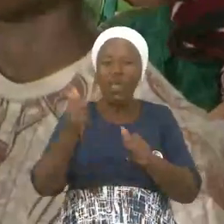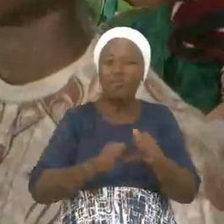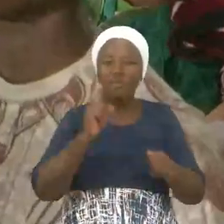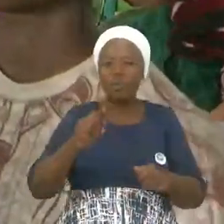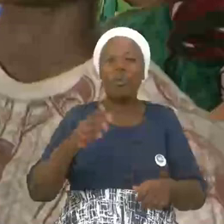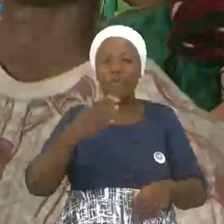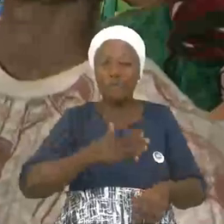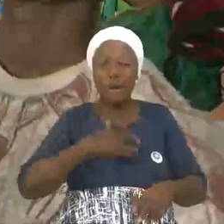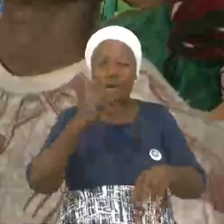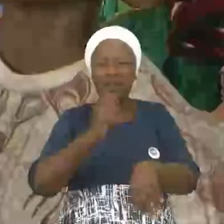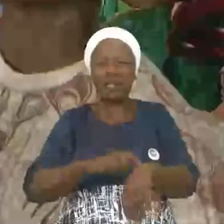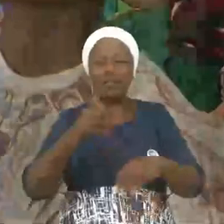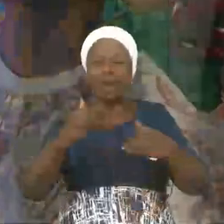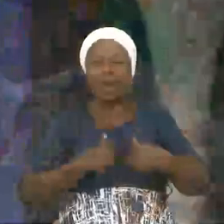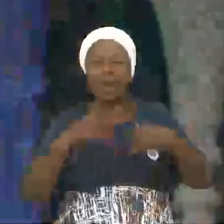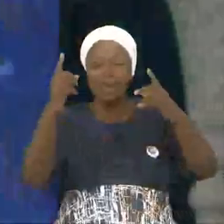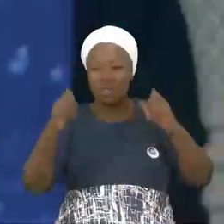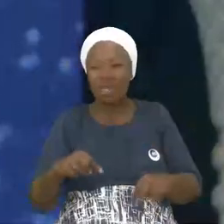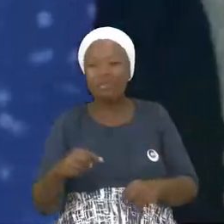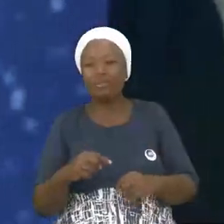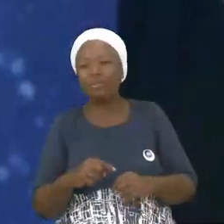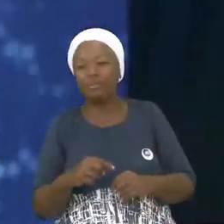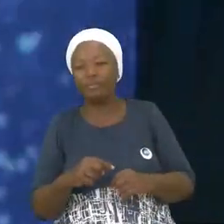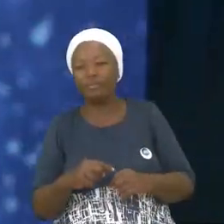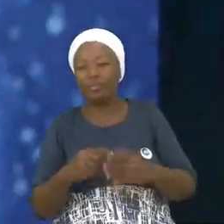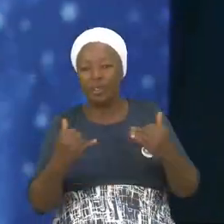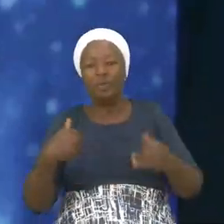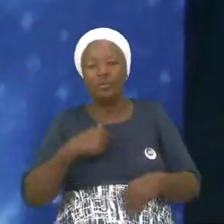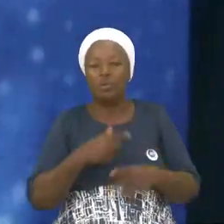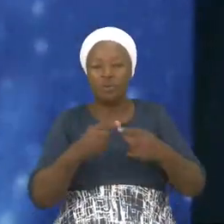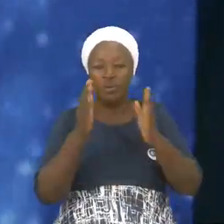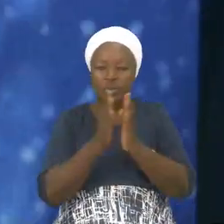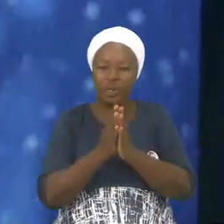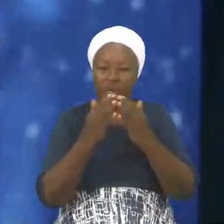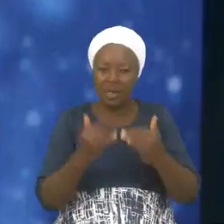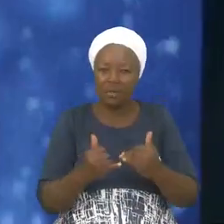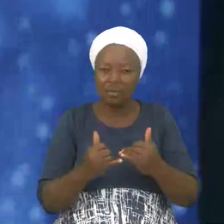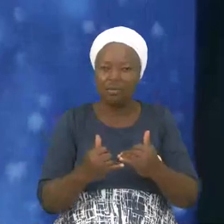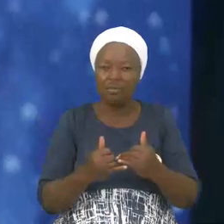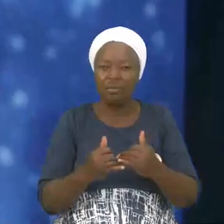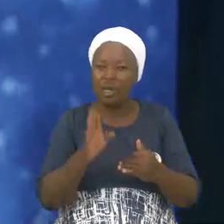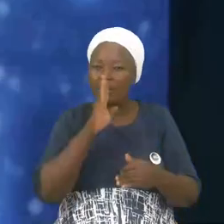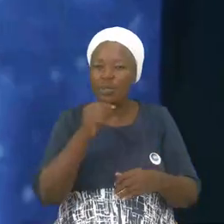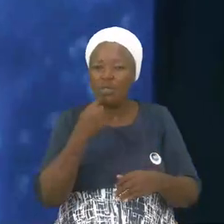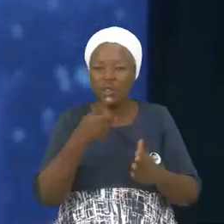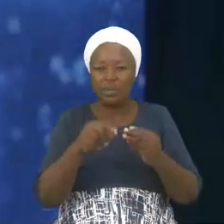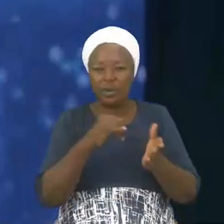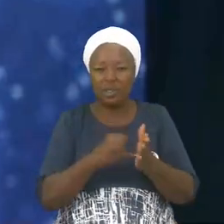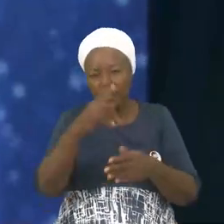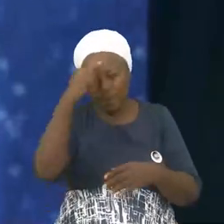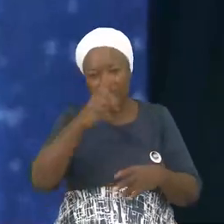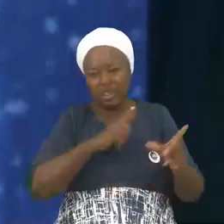les filles, pour ceux qui sont en haut, ceux qui sont en bas. Tout le monde, mon heure a sonné. La tête